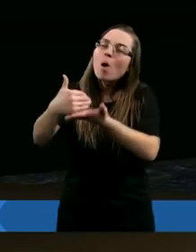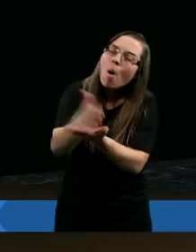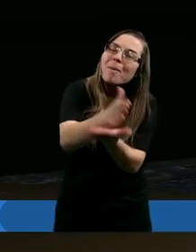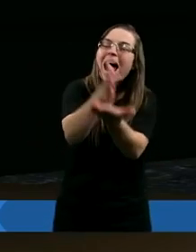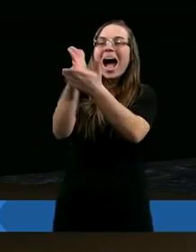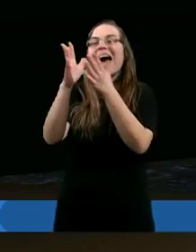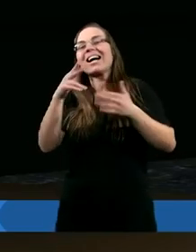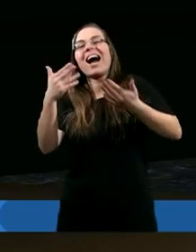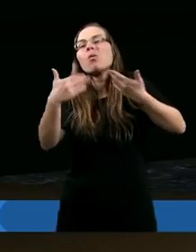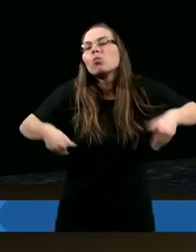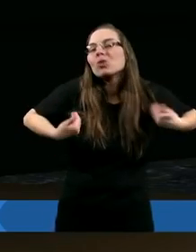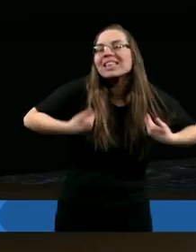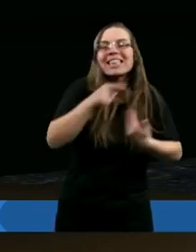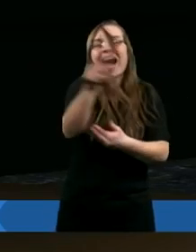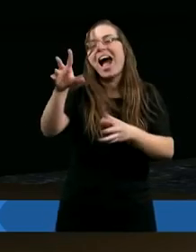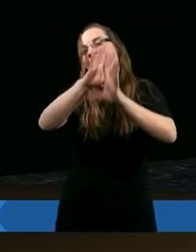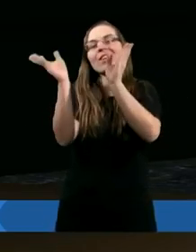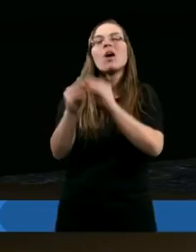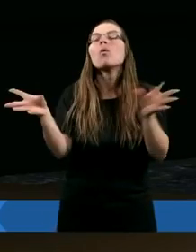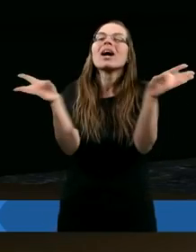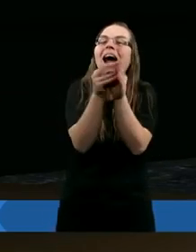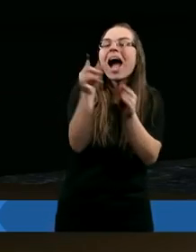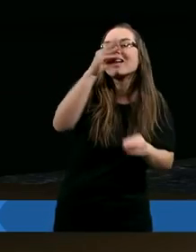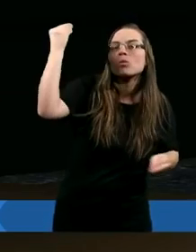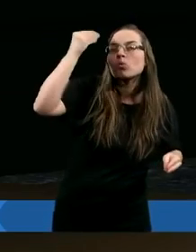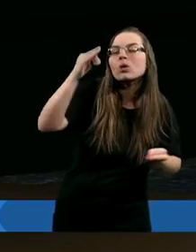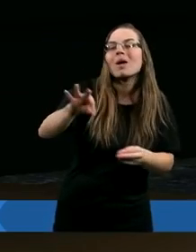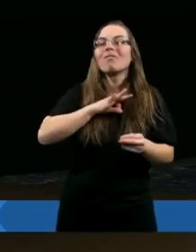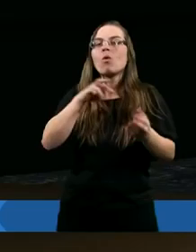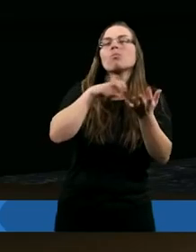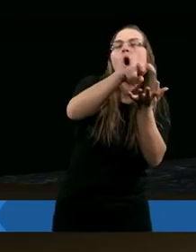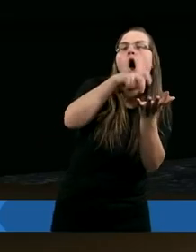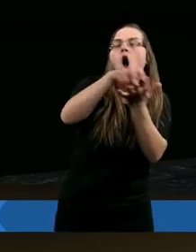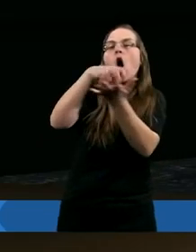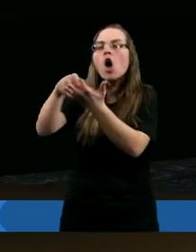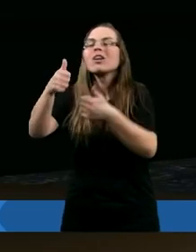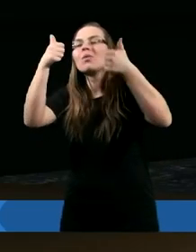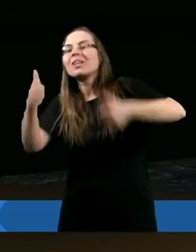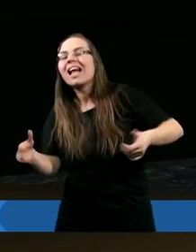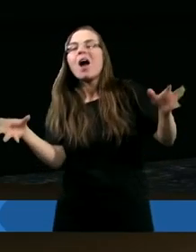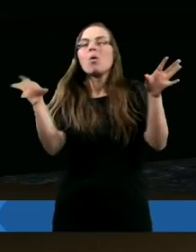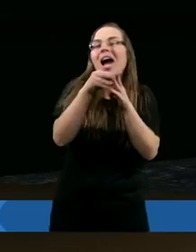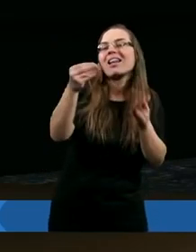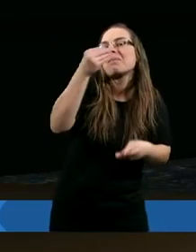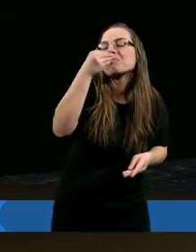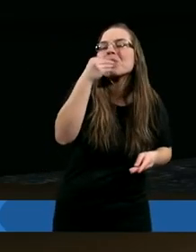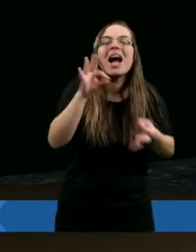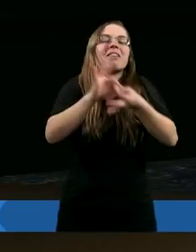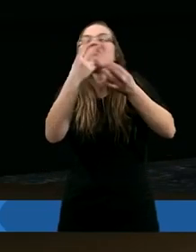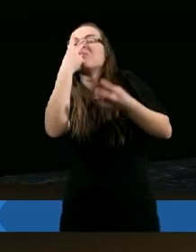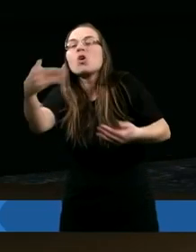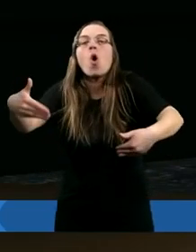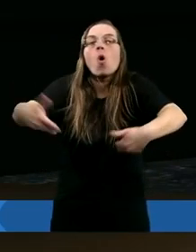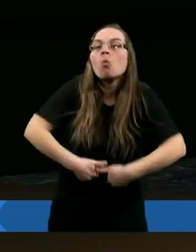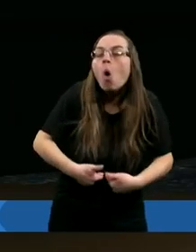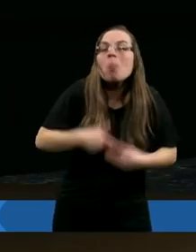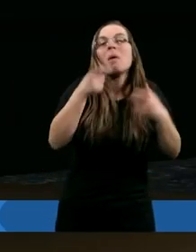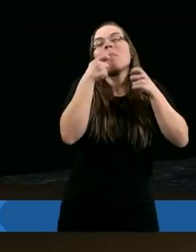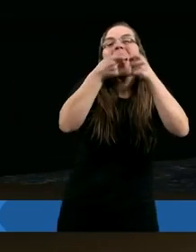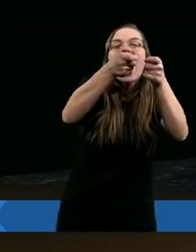pomagał, uzdrawiał, razem z uczniami swoimi chodził, spał, razem z nimi jadł, gdy widział głodnych, to